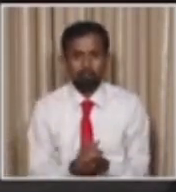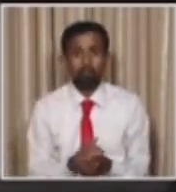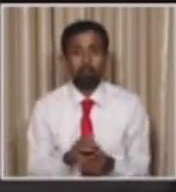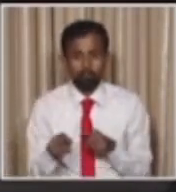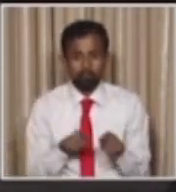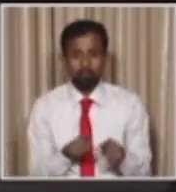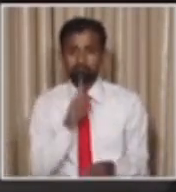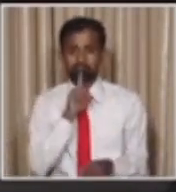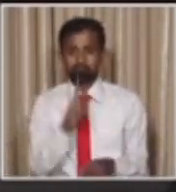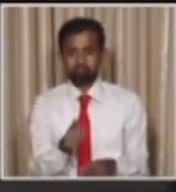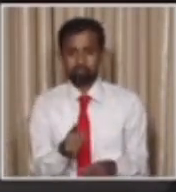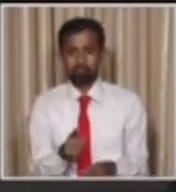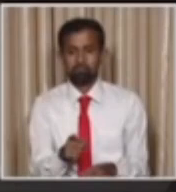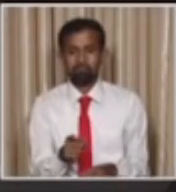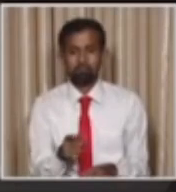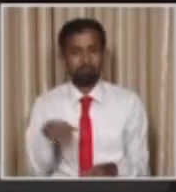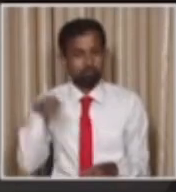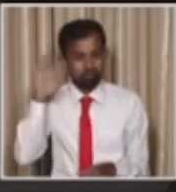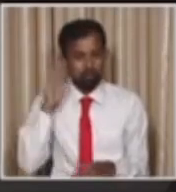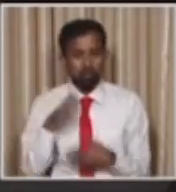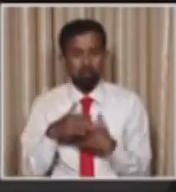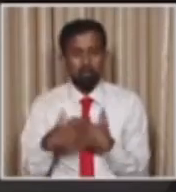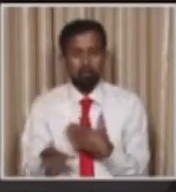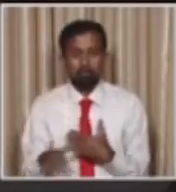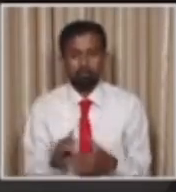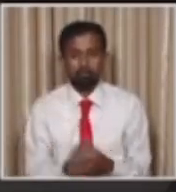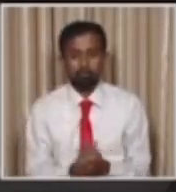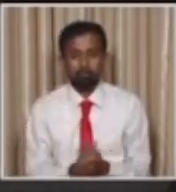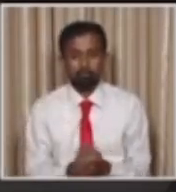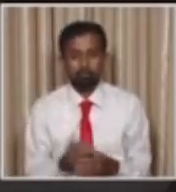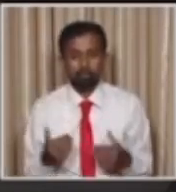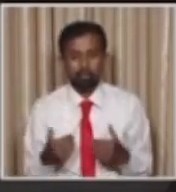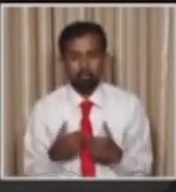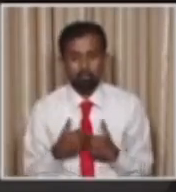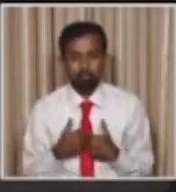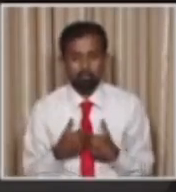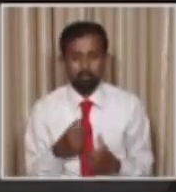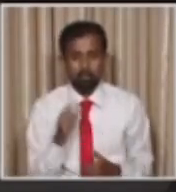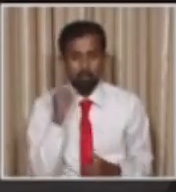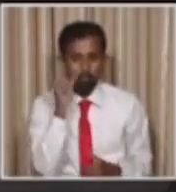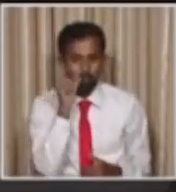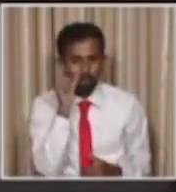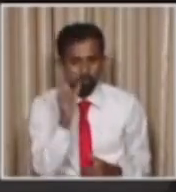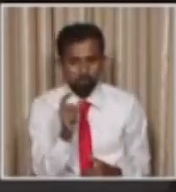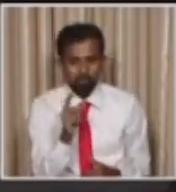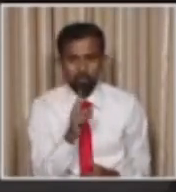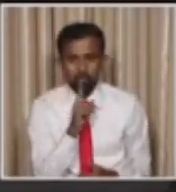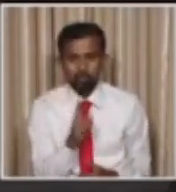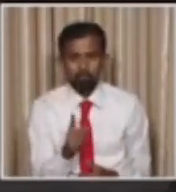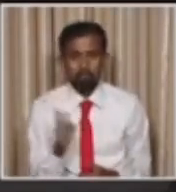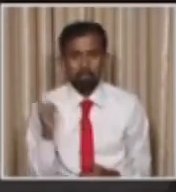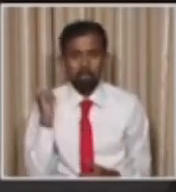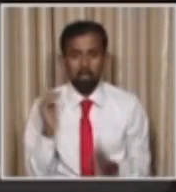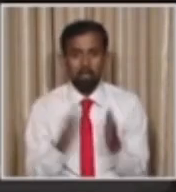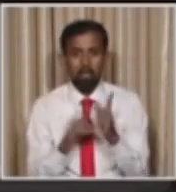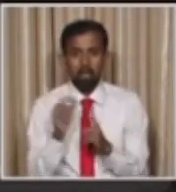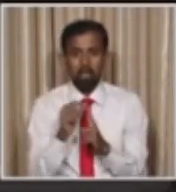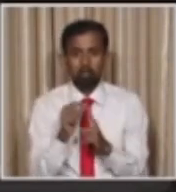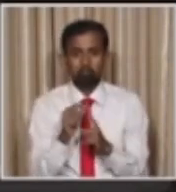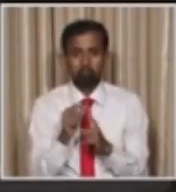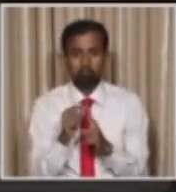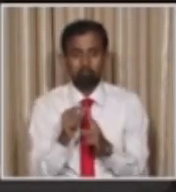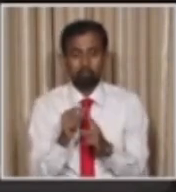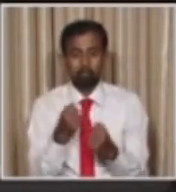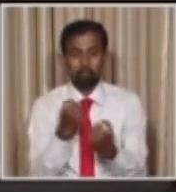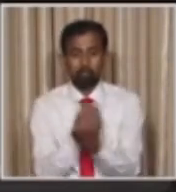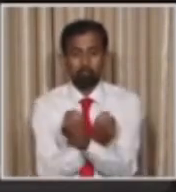දුන්නේ. ඒ නිසා එදා අපි නිකන් හොල්ල බැලුවා මොකද්ද කියන එක මේ ආරක්ෂක ඇමතිකම නොදැනකොට